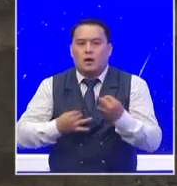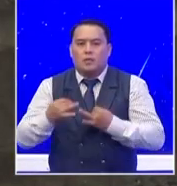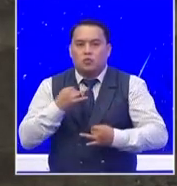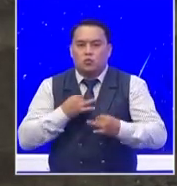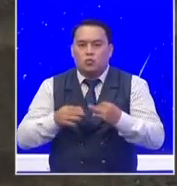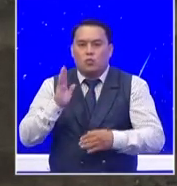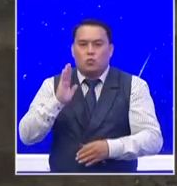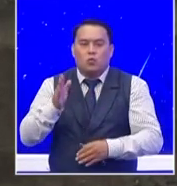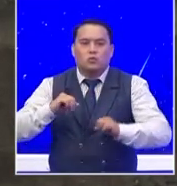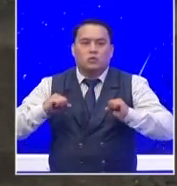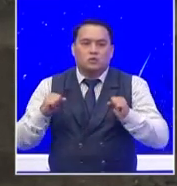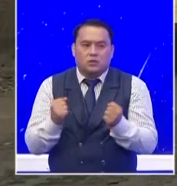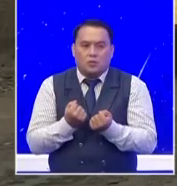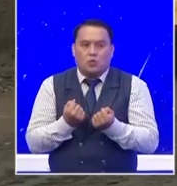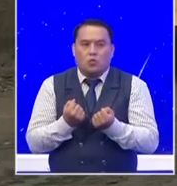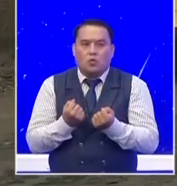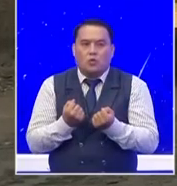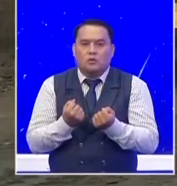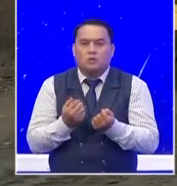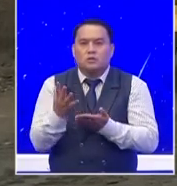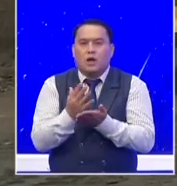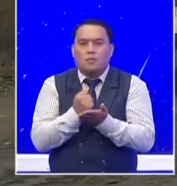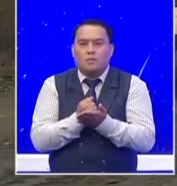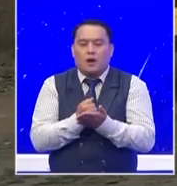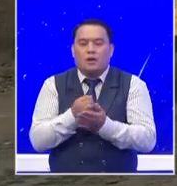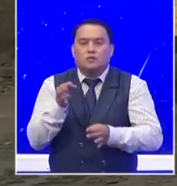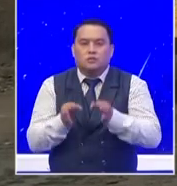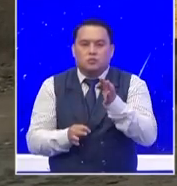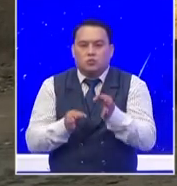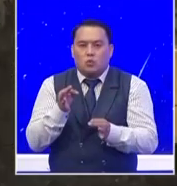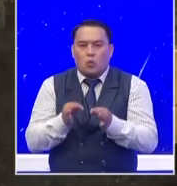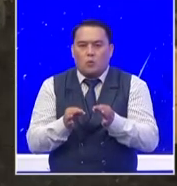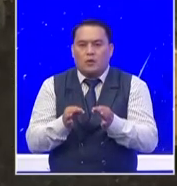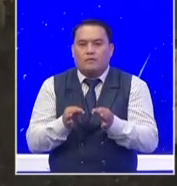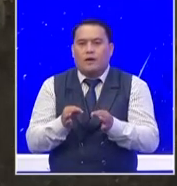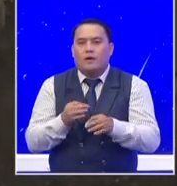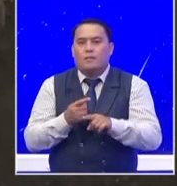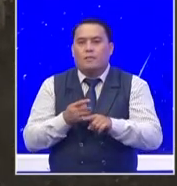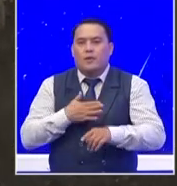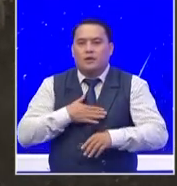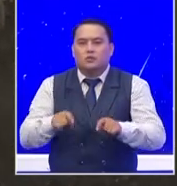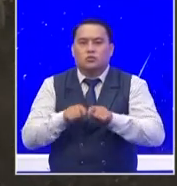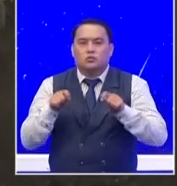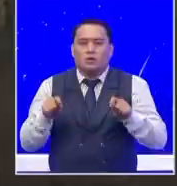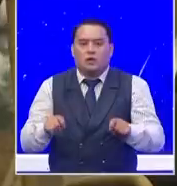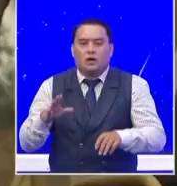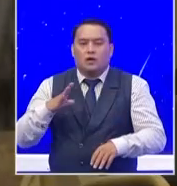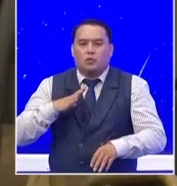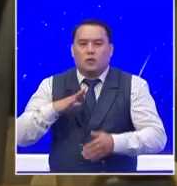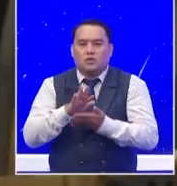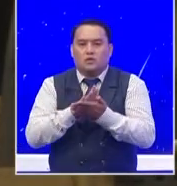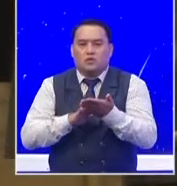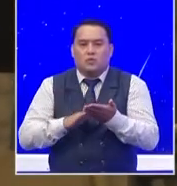к предстоящей зиме. Уже сейчас должен быть готов запас топлива на 2 месяца. В отопительный сезон для соцобъектов необходимо более